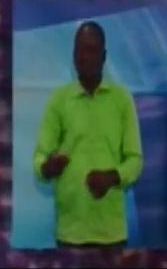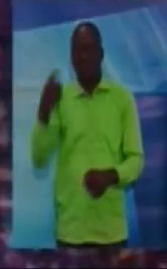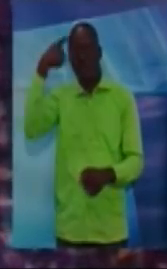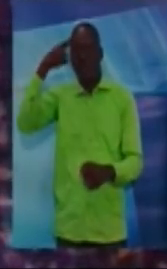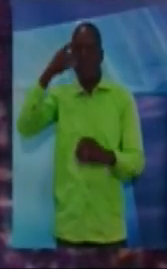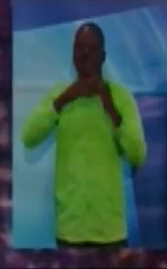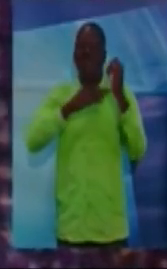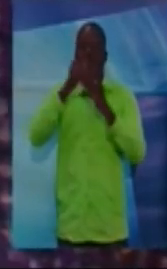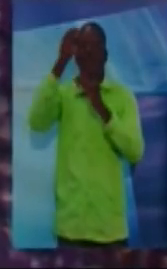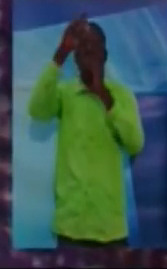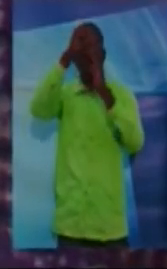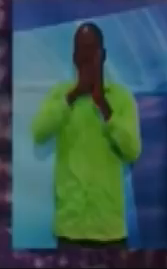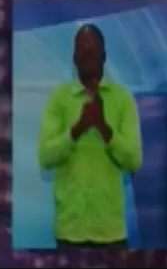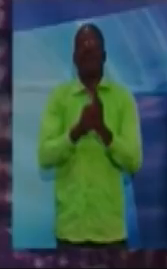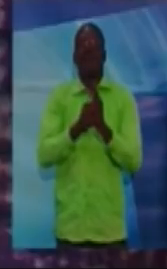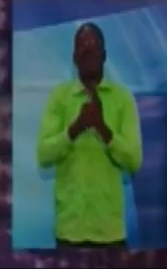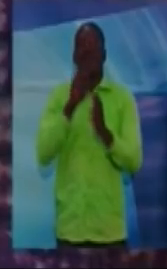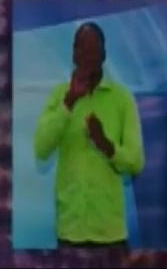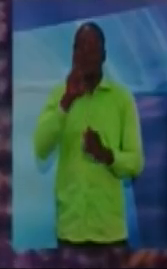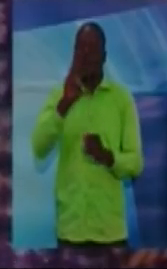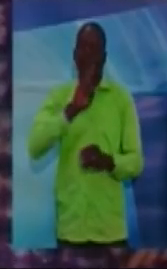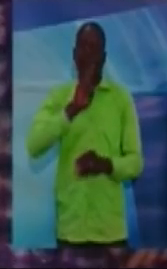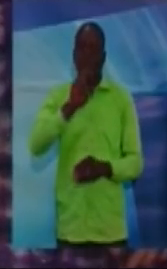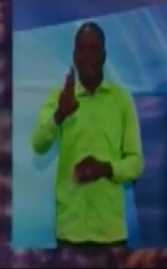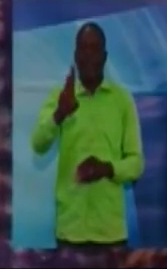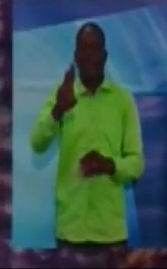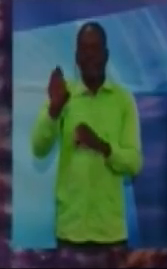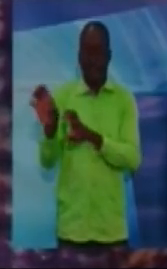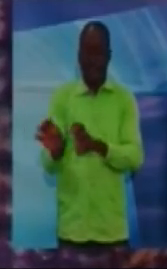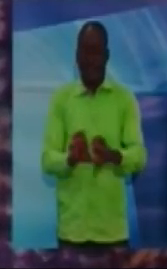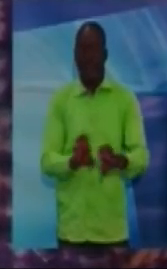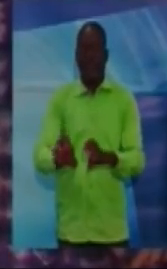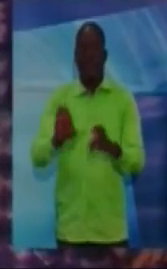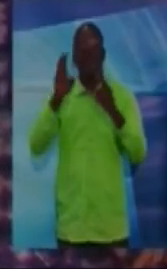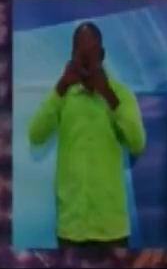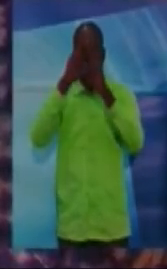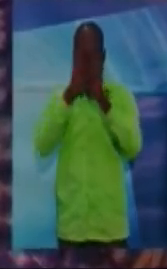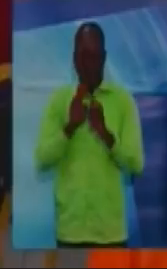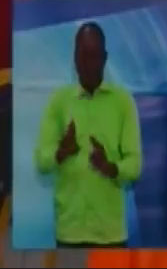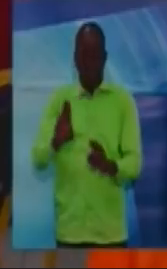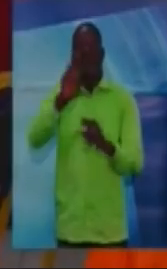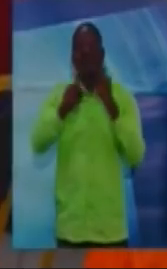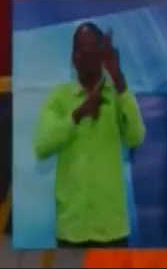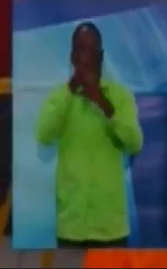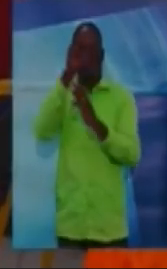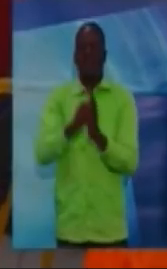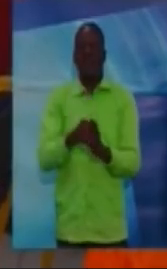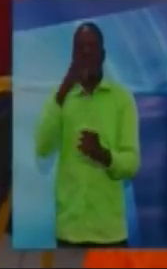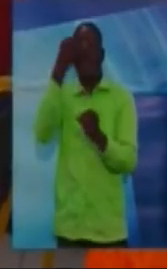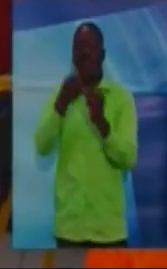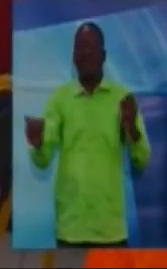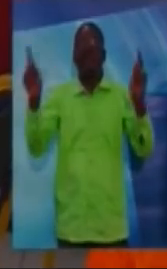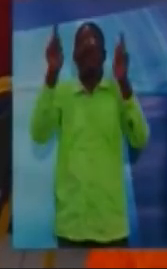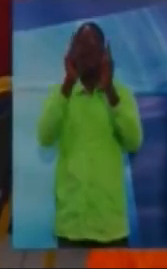les infrastructures prévues soient effectivement réalisées au bonheur de nos populations. À l'issue de la